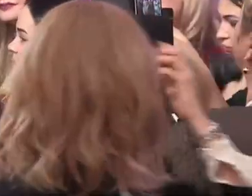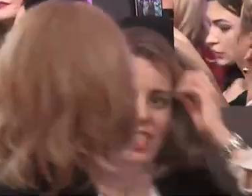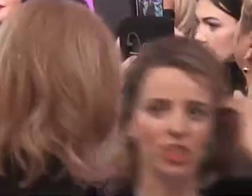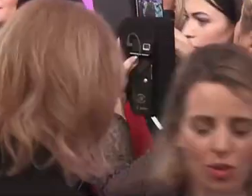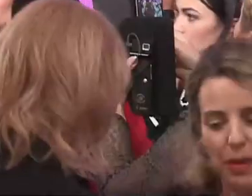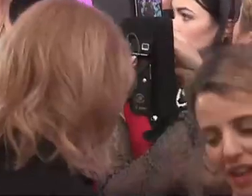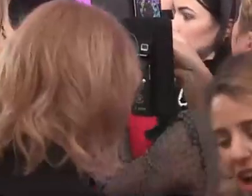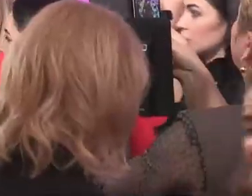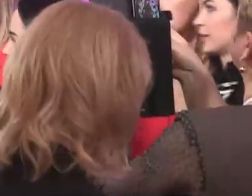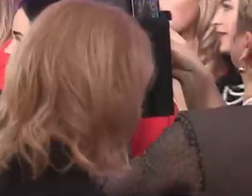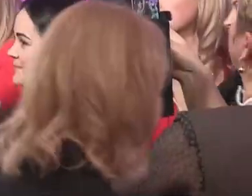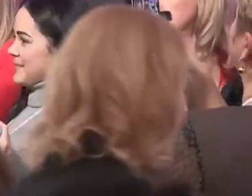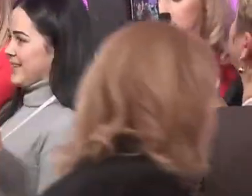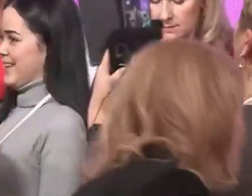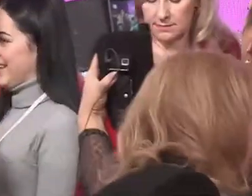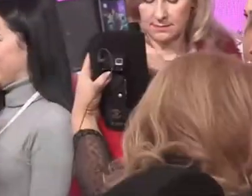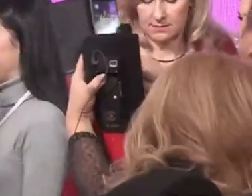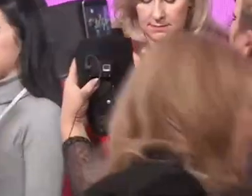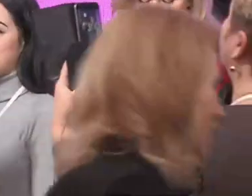discussion platform, Women's Economic